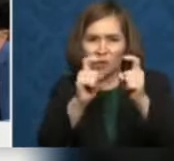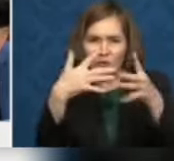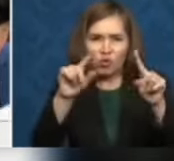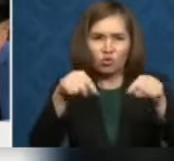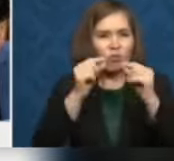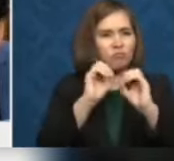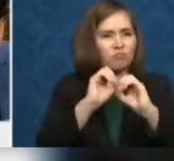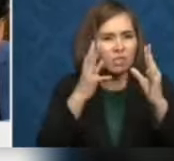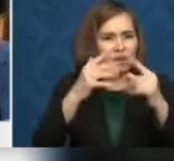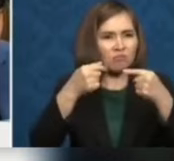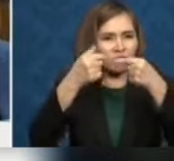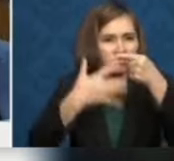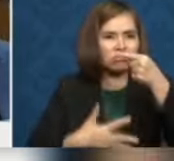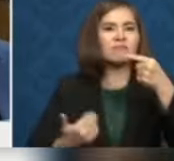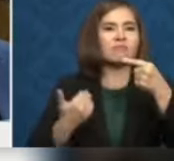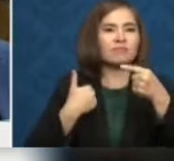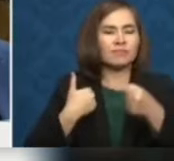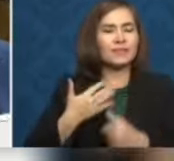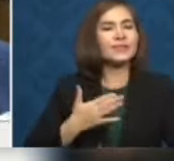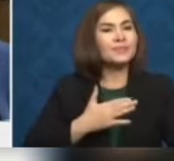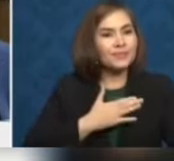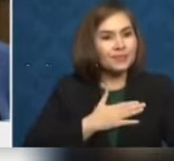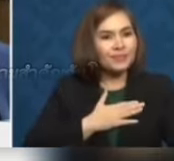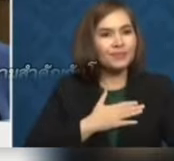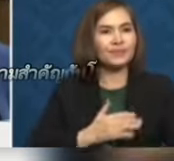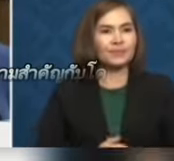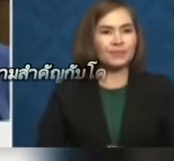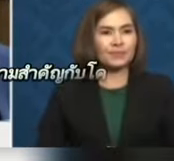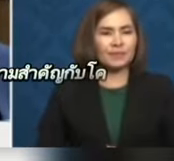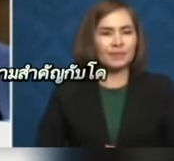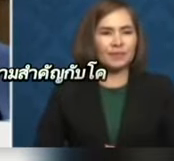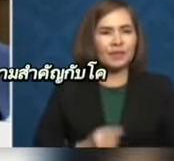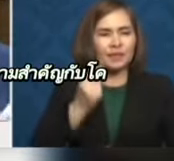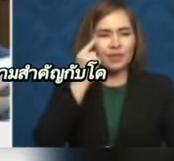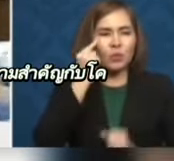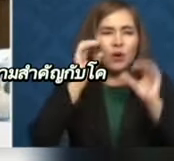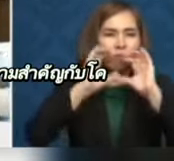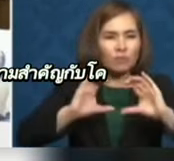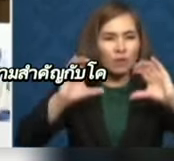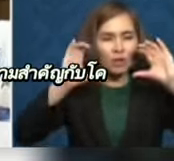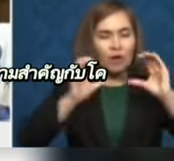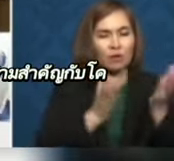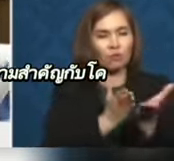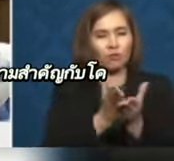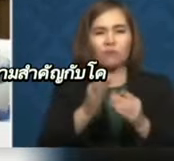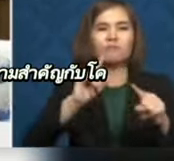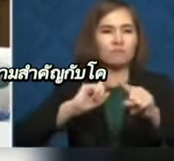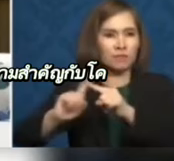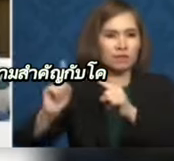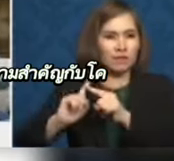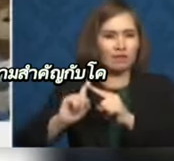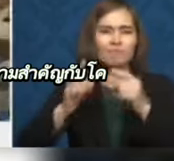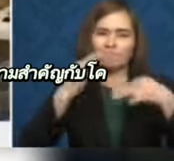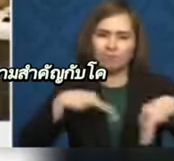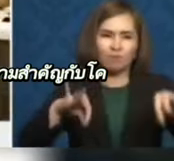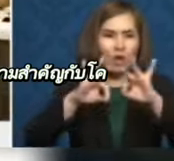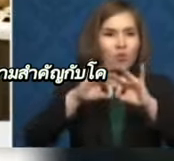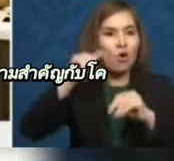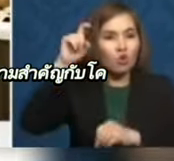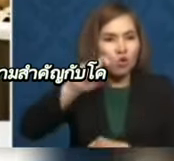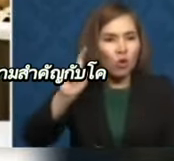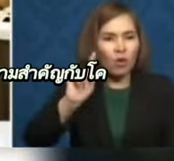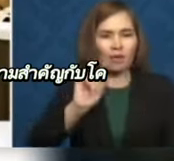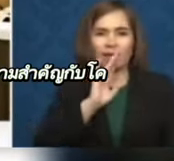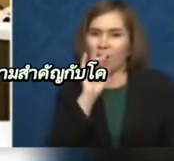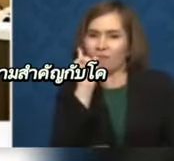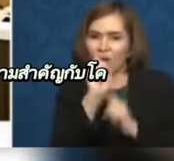มายในส่วนตัวของกระผมเองนั้นผมคิดว่ารัฐบาลหรือคนที่มีส่วนเกี่ยวข้องควรที่จะสามารถ